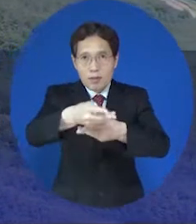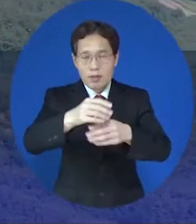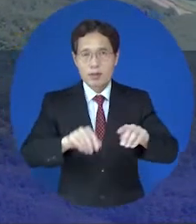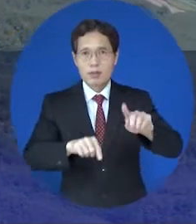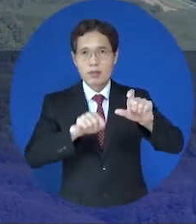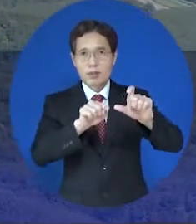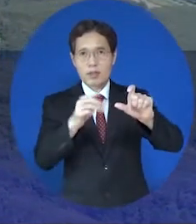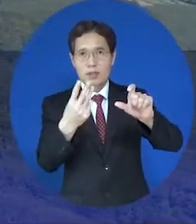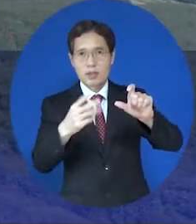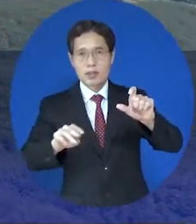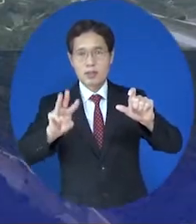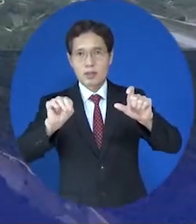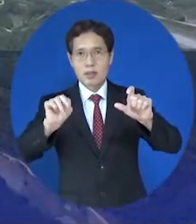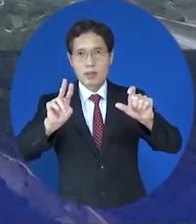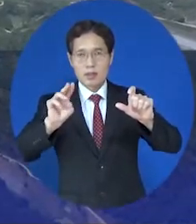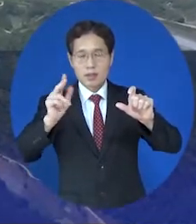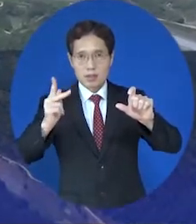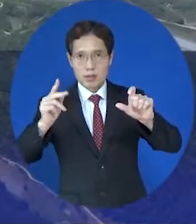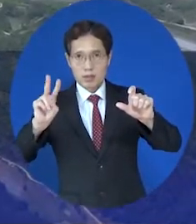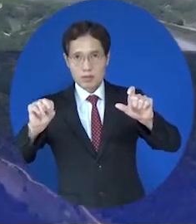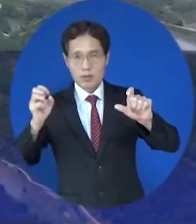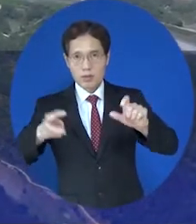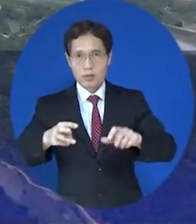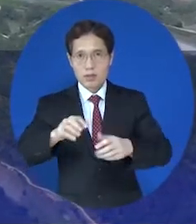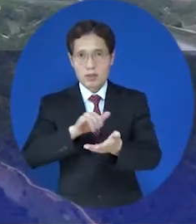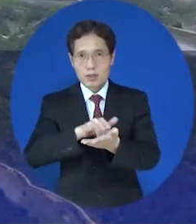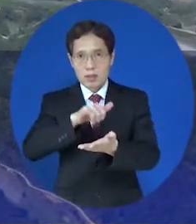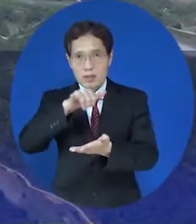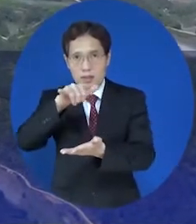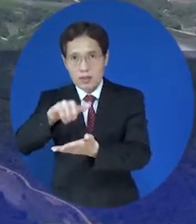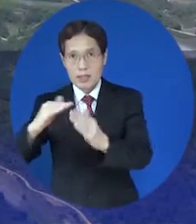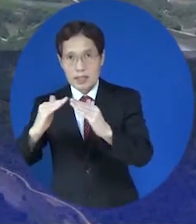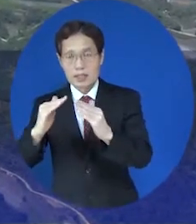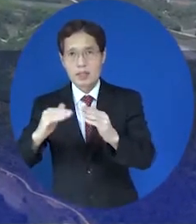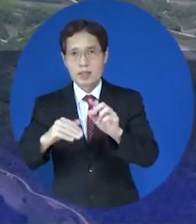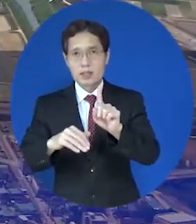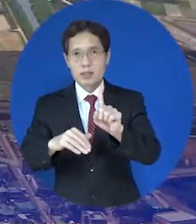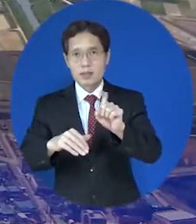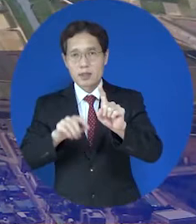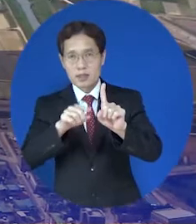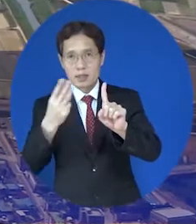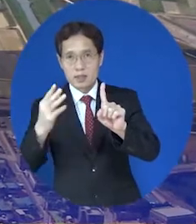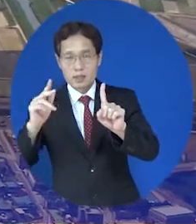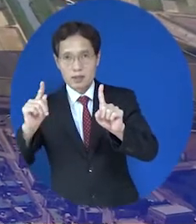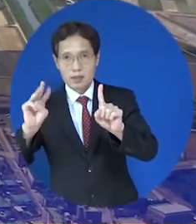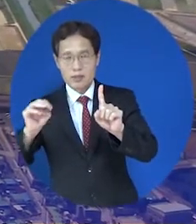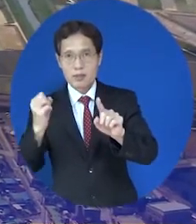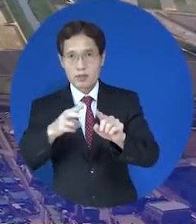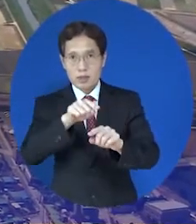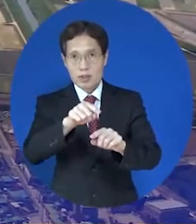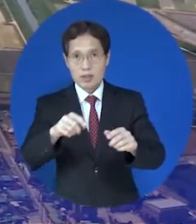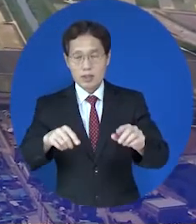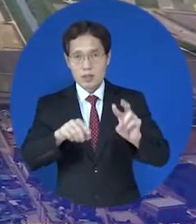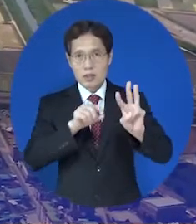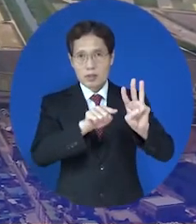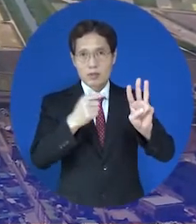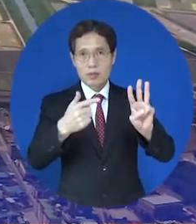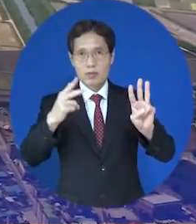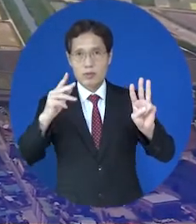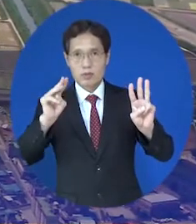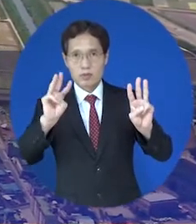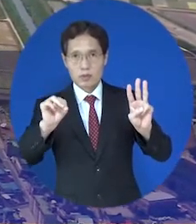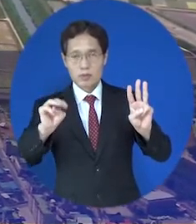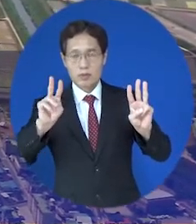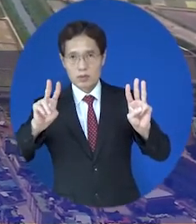15.3 제곱 km 며 기지 면적을 11.7 제곱 km 속만 중구역 면적은 3.6 제곱